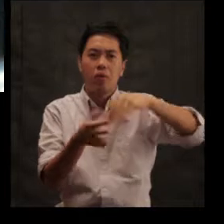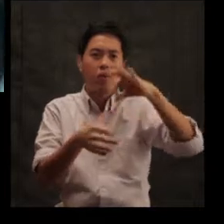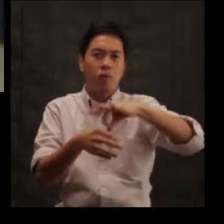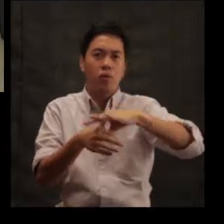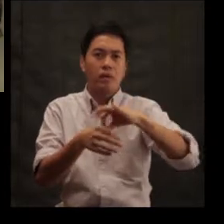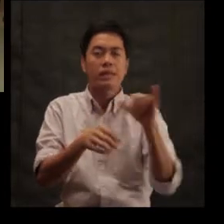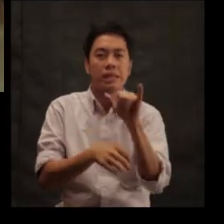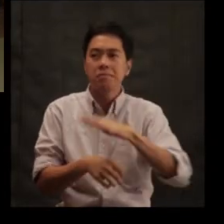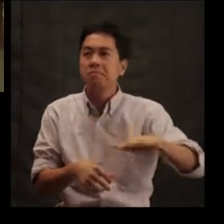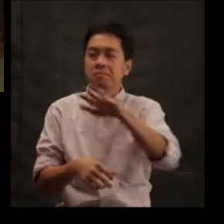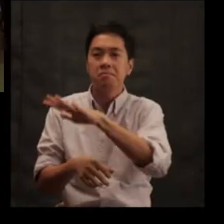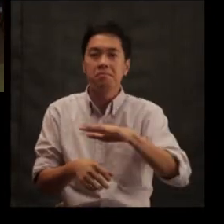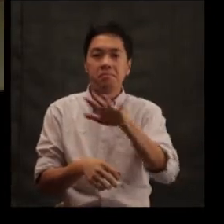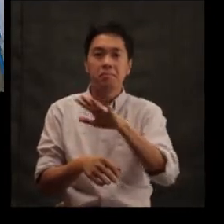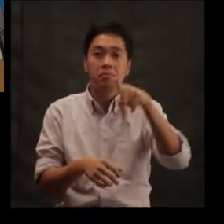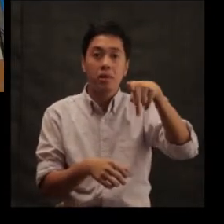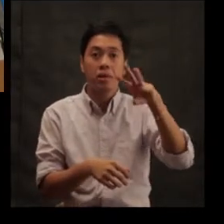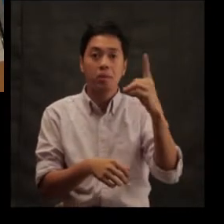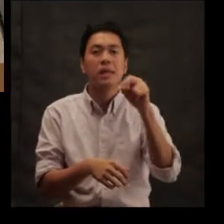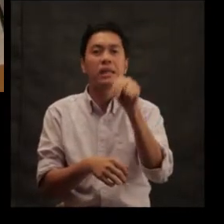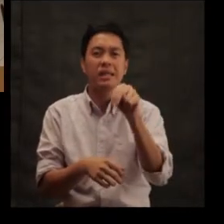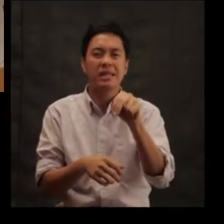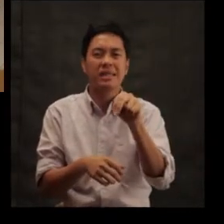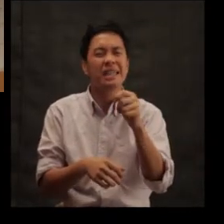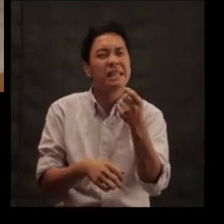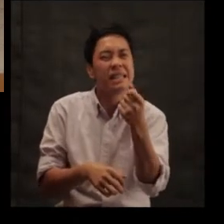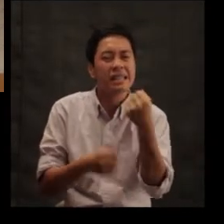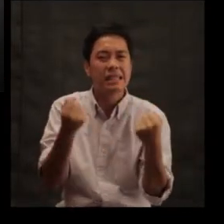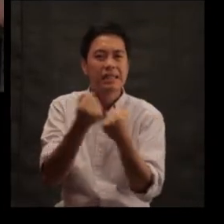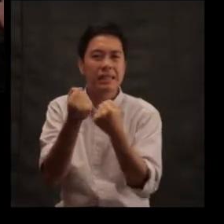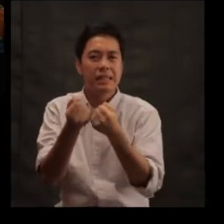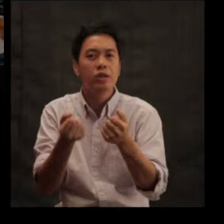pangangailangan. Tulad natin, kailangan ng mga PWD ng kaunting tulong at